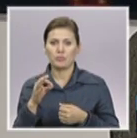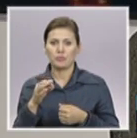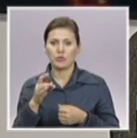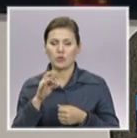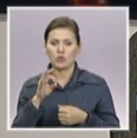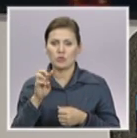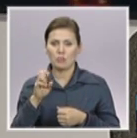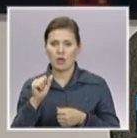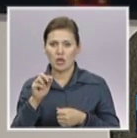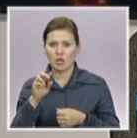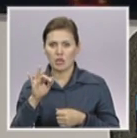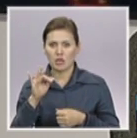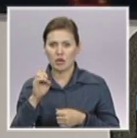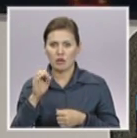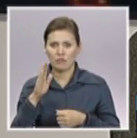Роза Бакиева